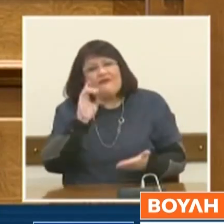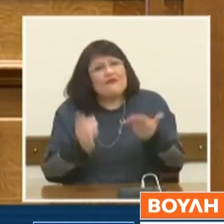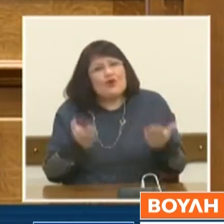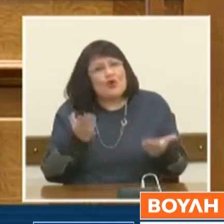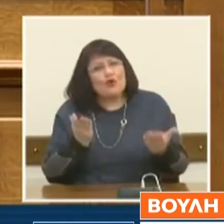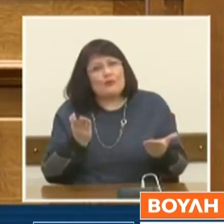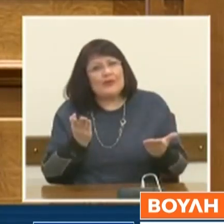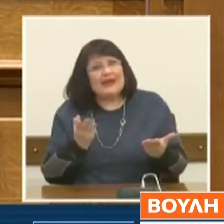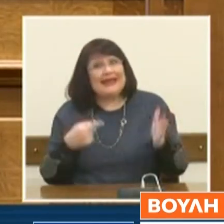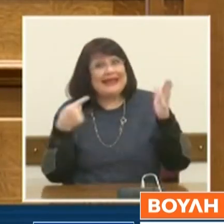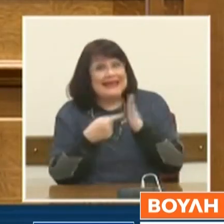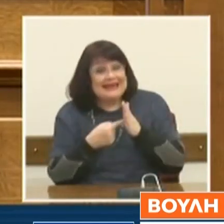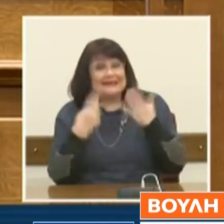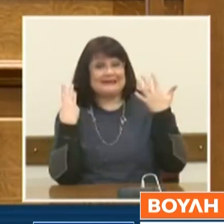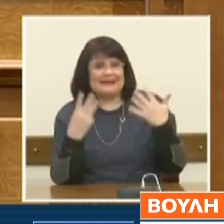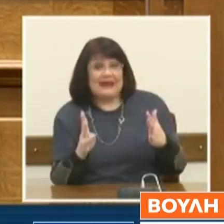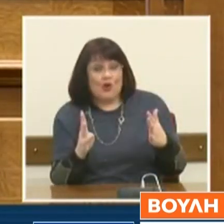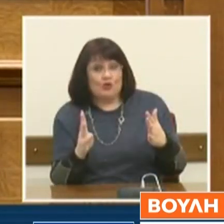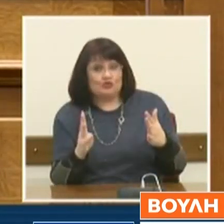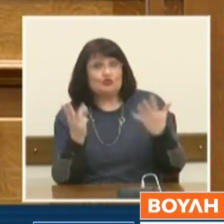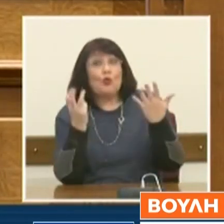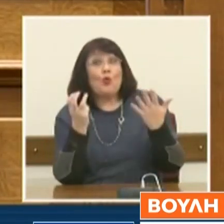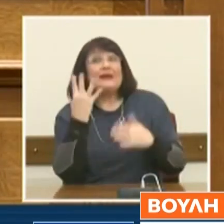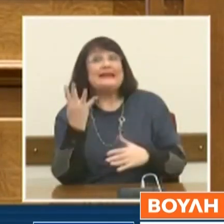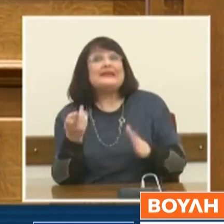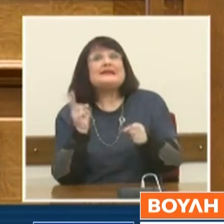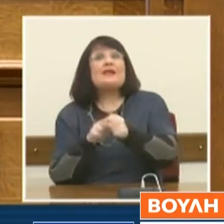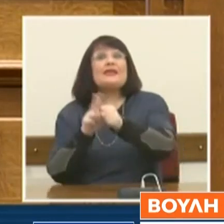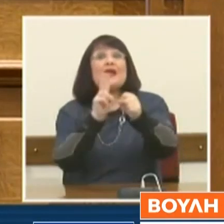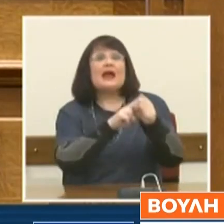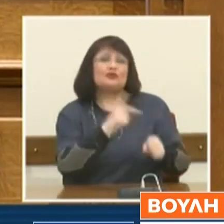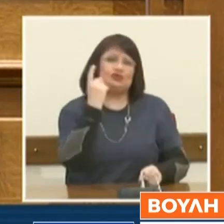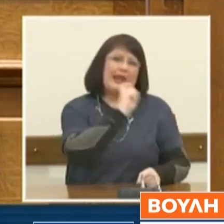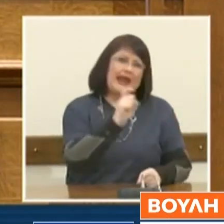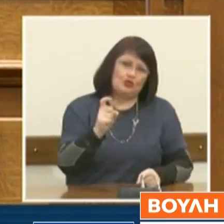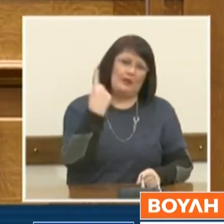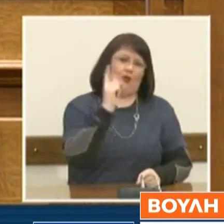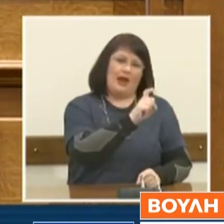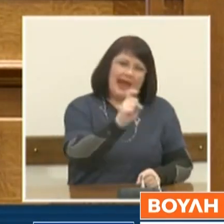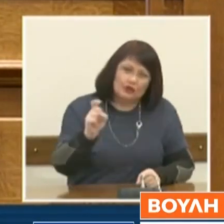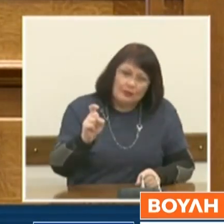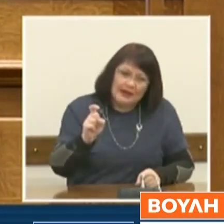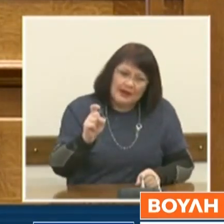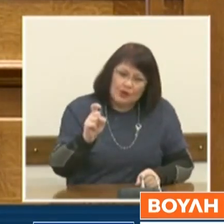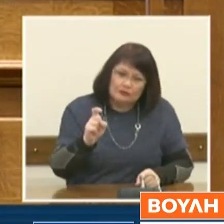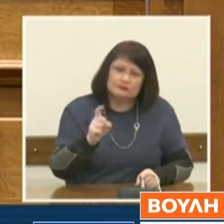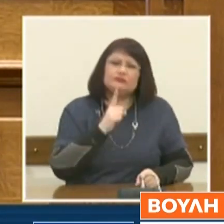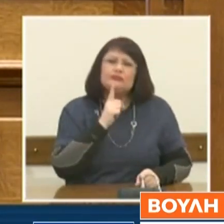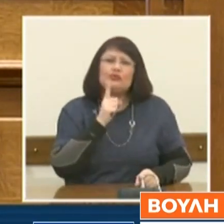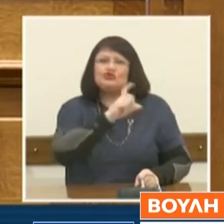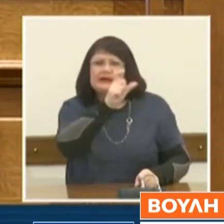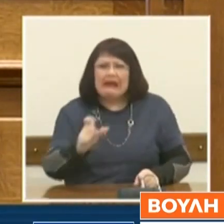με 1.484 θανάτους ανά εκατομμύριο πληθυσμού, όταν χώρες όπως η